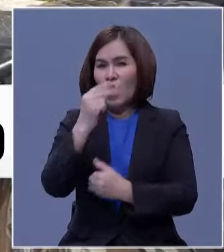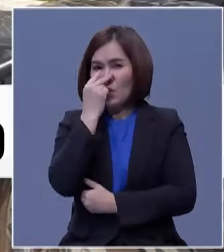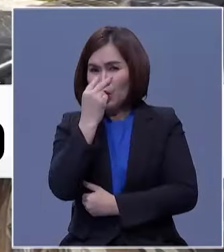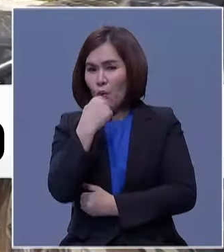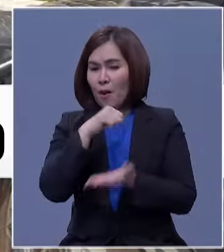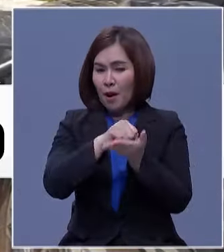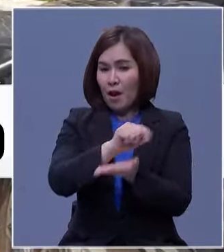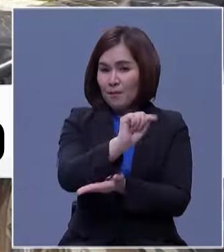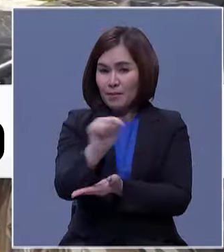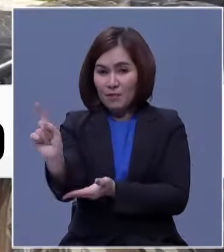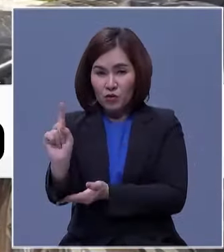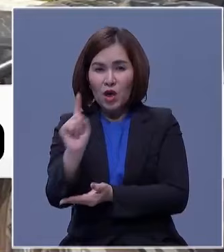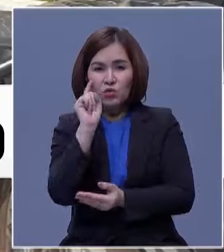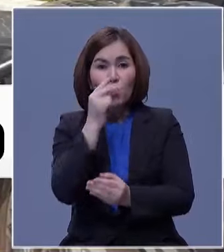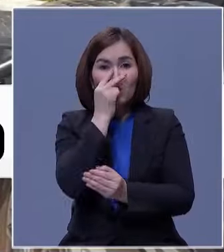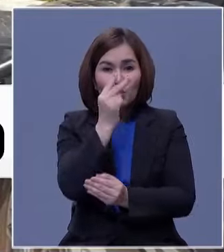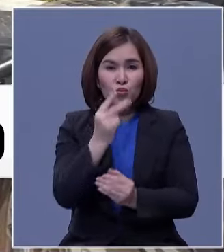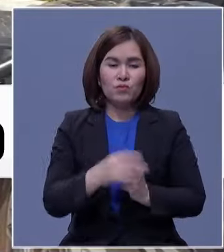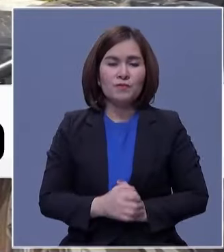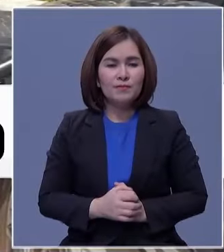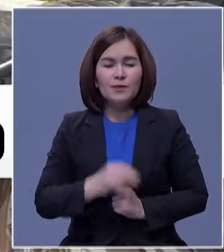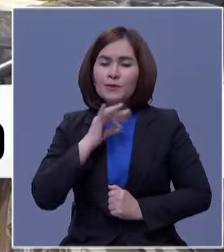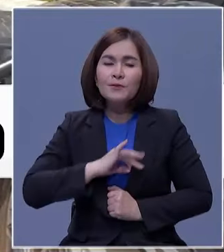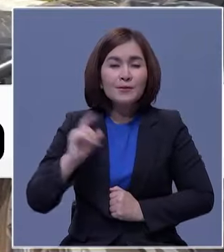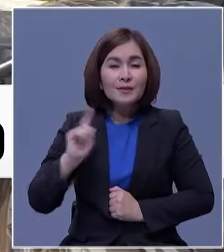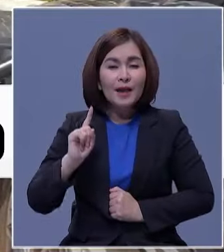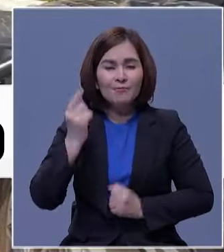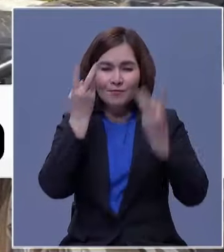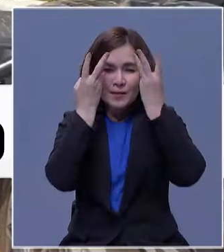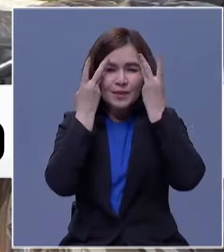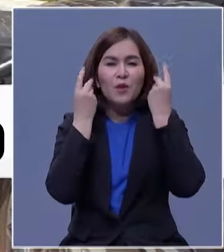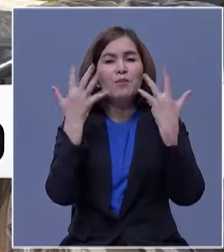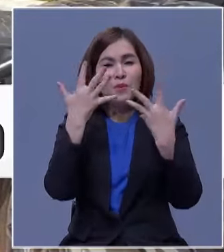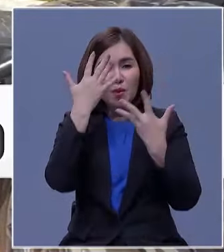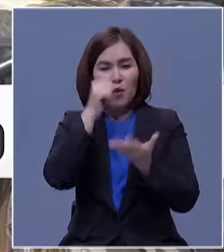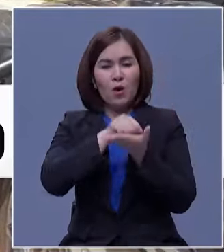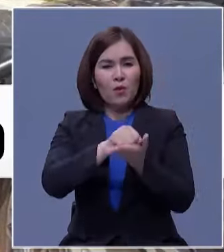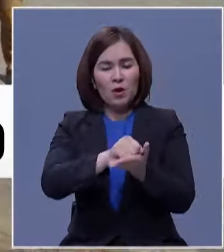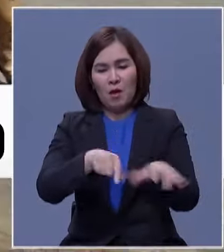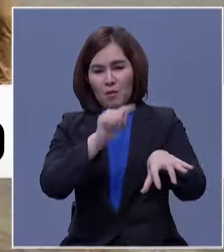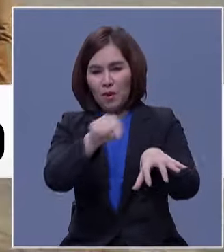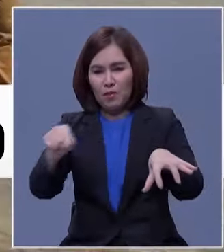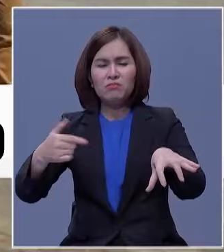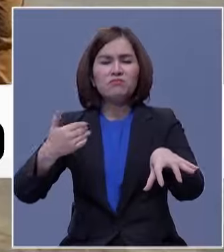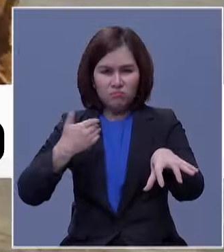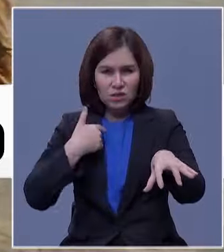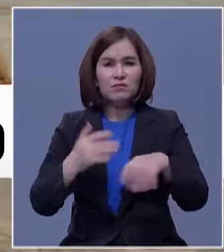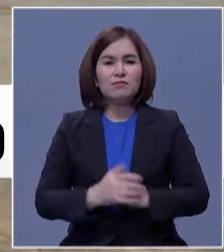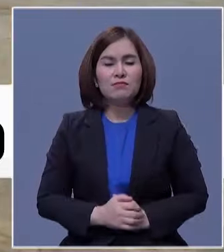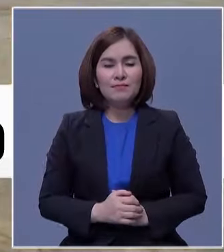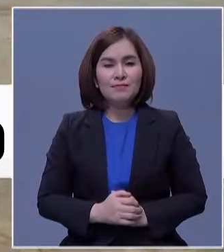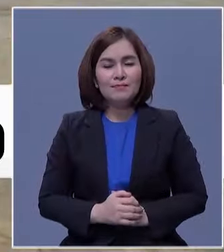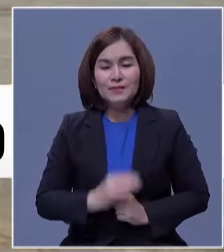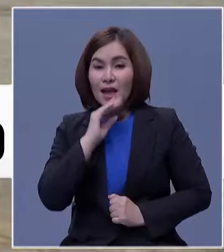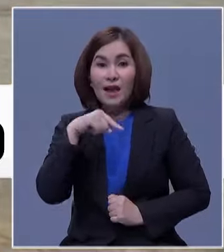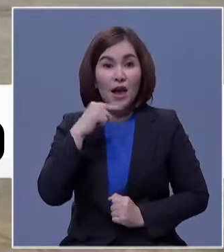จุดสถานีอยู่ตรงไหนอะไรแค่นั้นเองครับผมเป็นไงครับจะก็ไม่ค่อยกังวลเท่าไหร่เพราะว่าสถานีเยอะมากอ่าถ้าคนที่